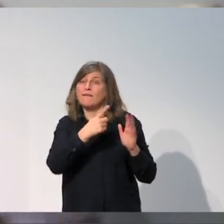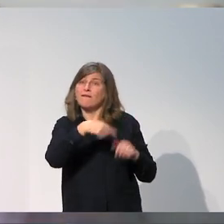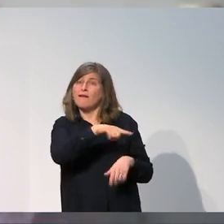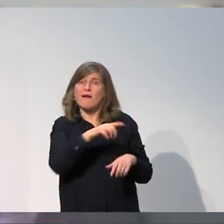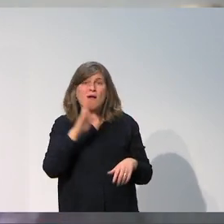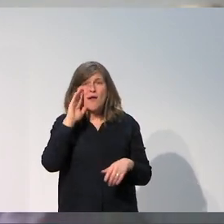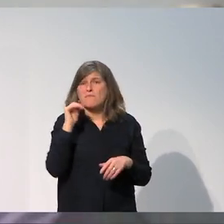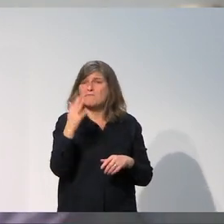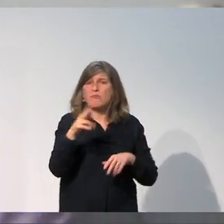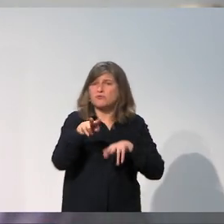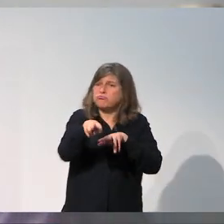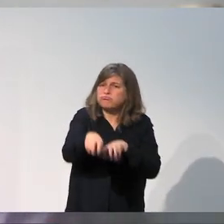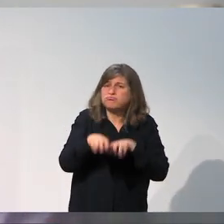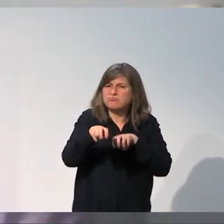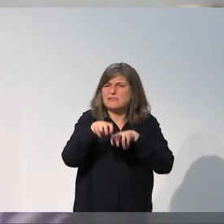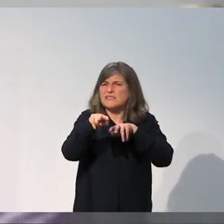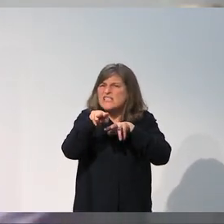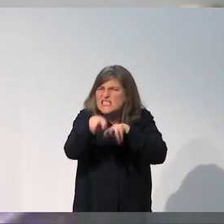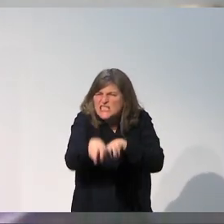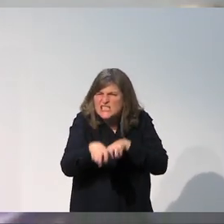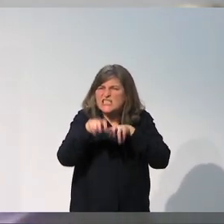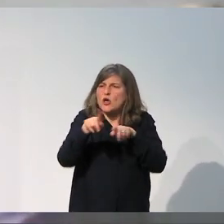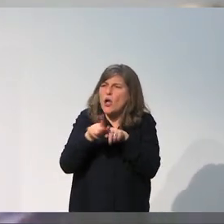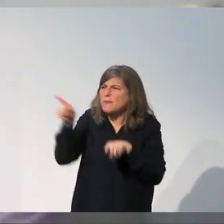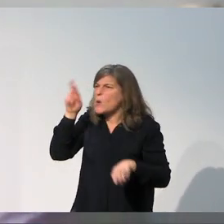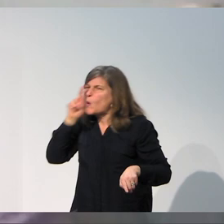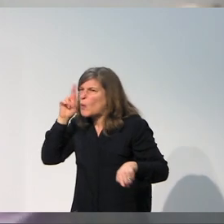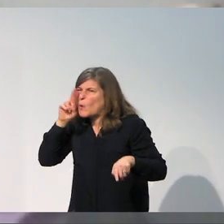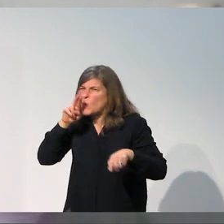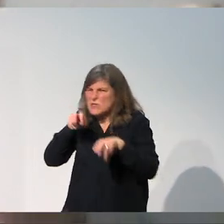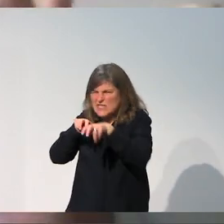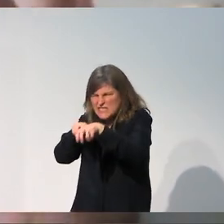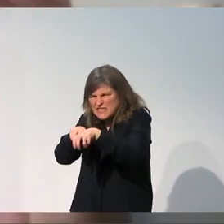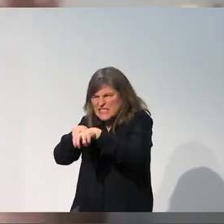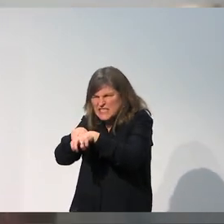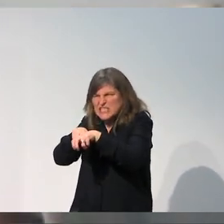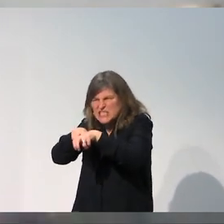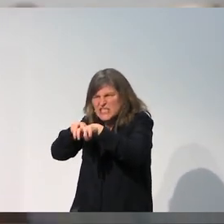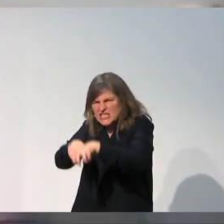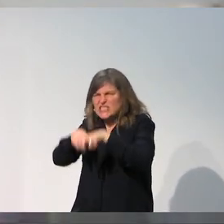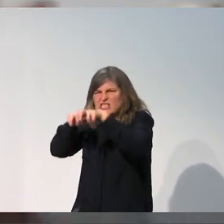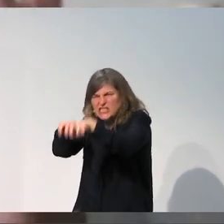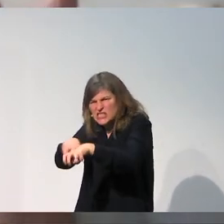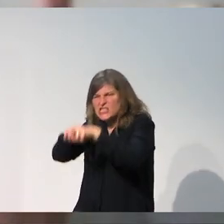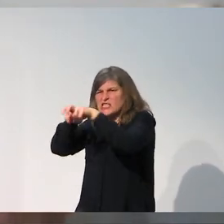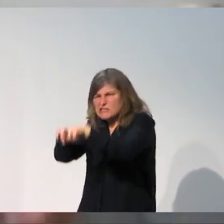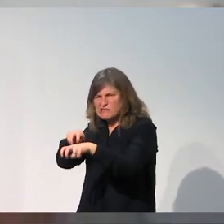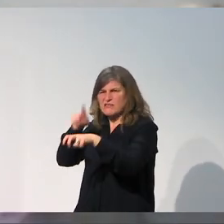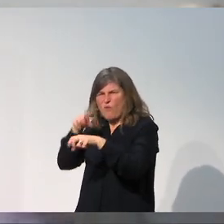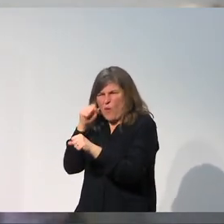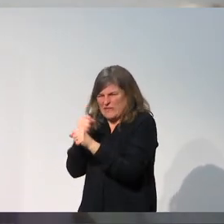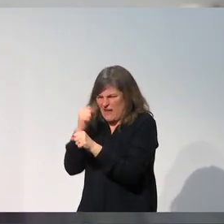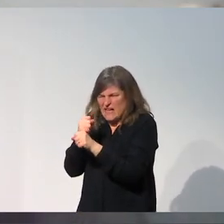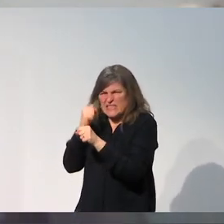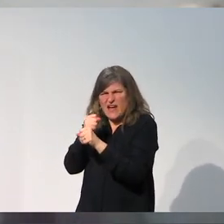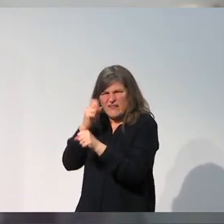labourer la terre, comme a dû le faire par exemple un paysan russe qui a besoin en effet de se déchirer les mains